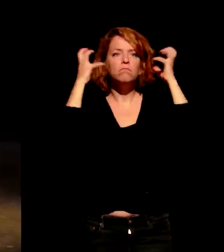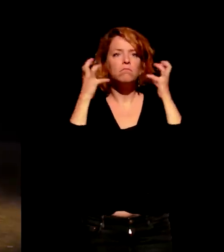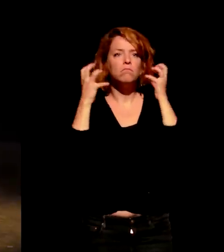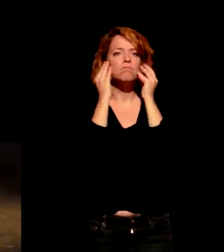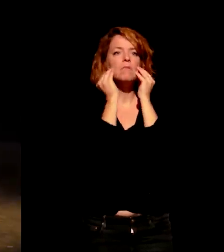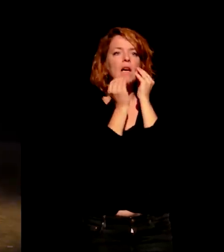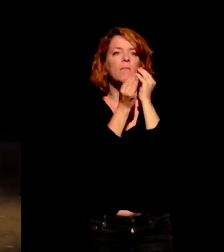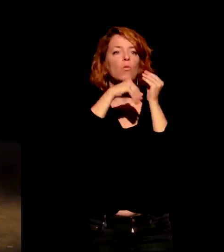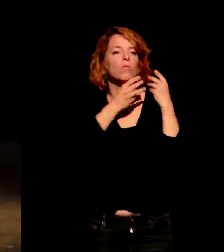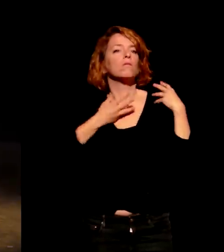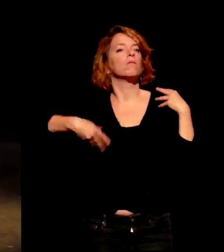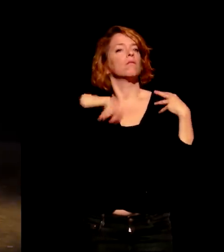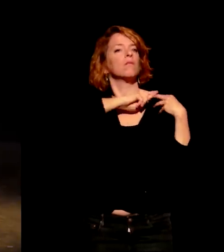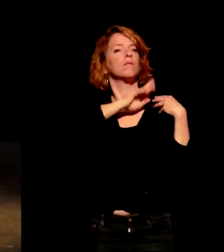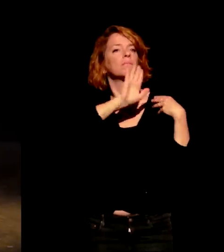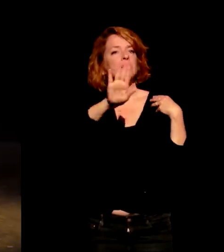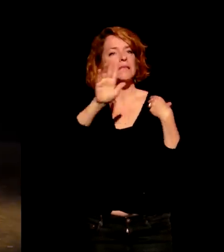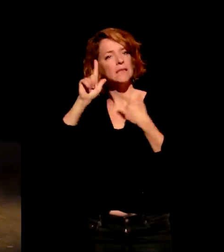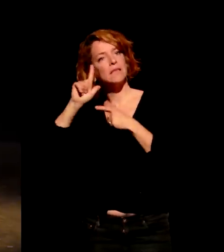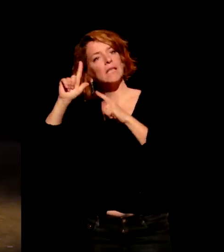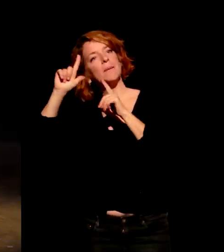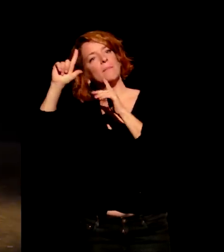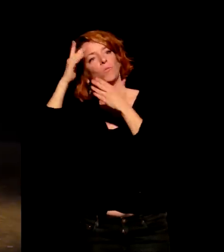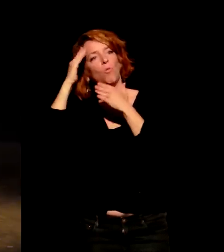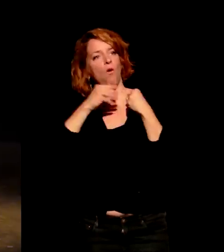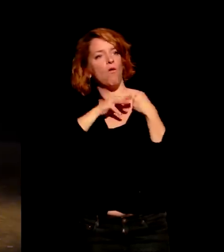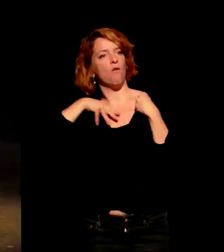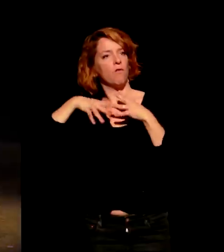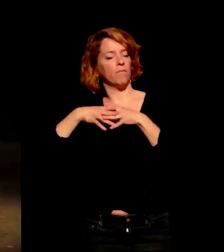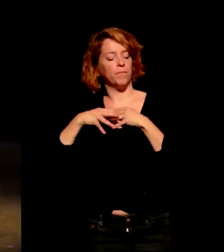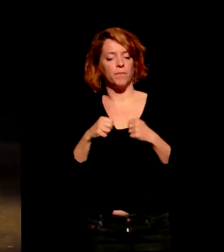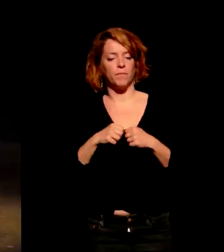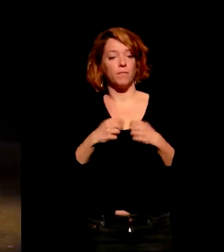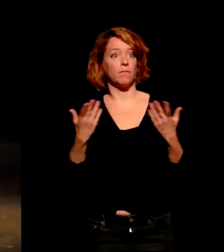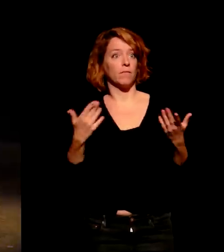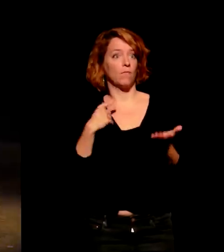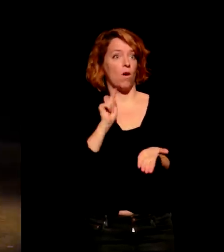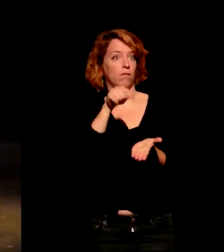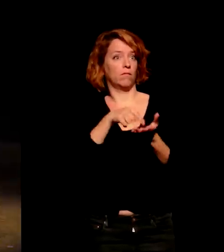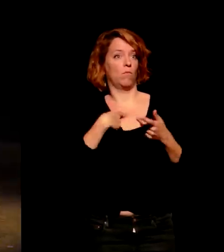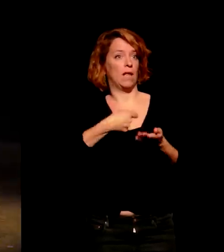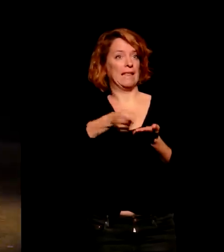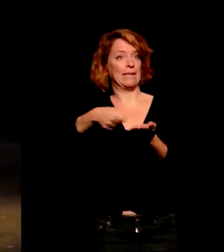plus, et je distribuais un tract dans une manifestation d'arabes.